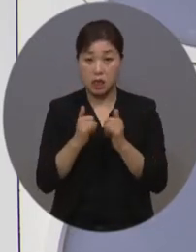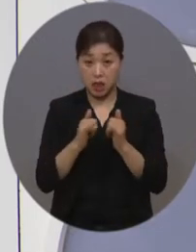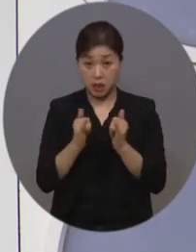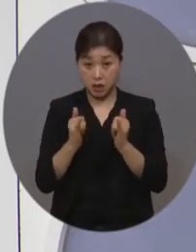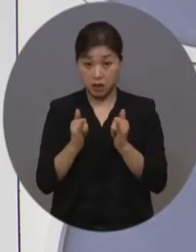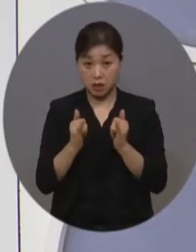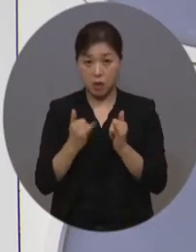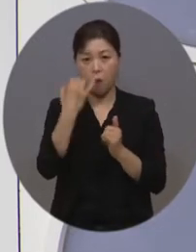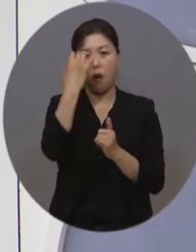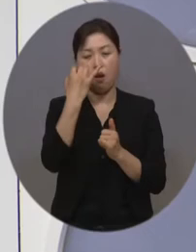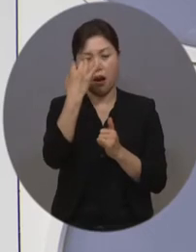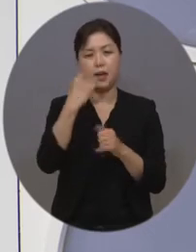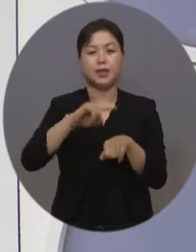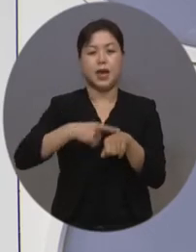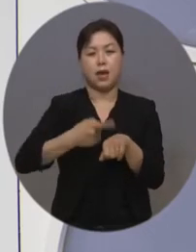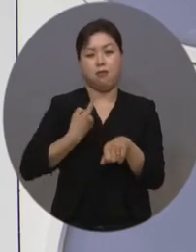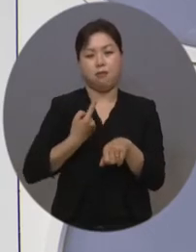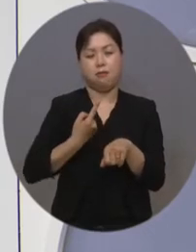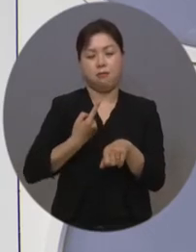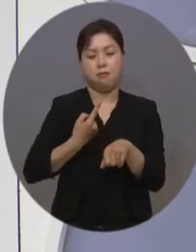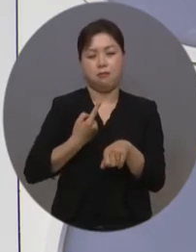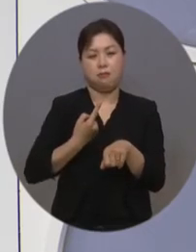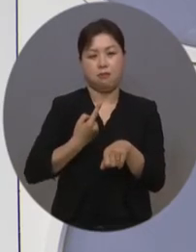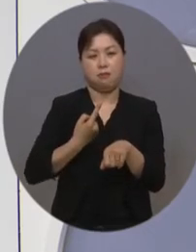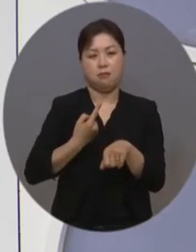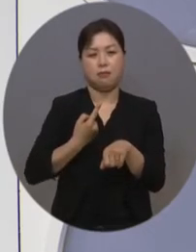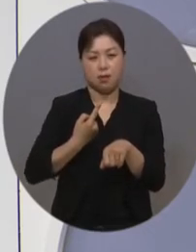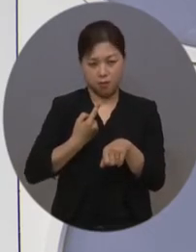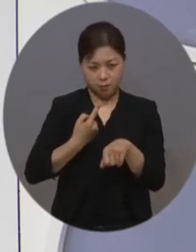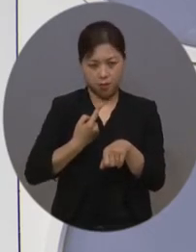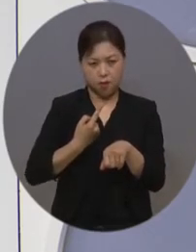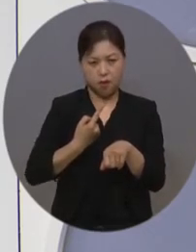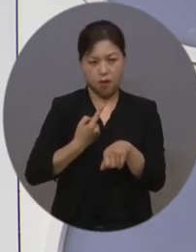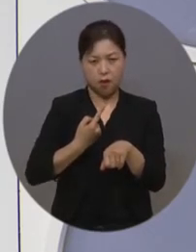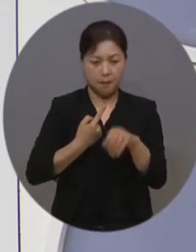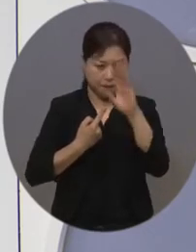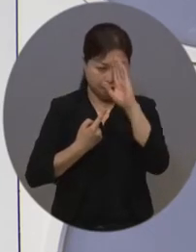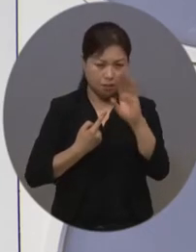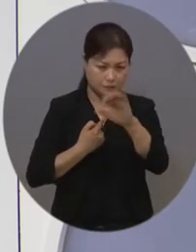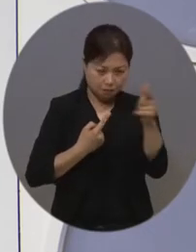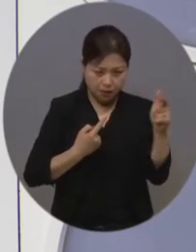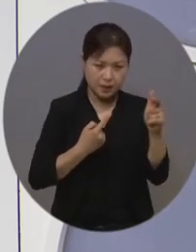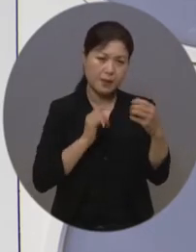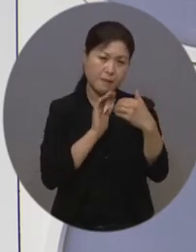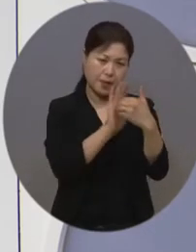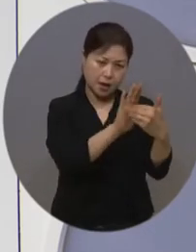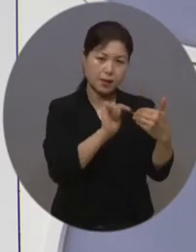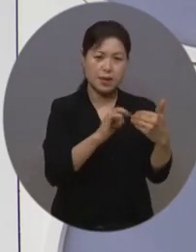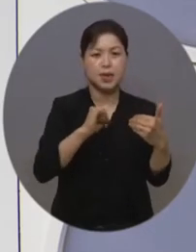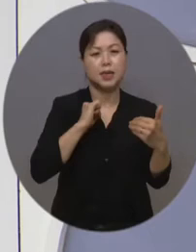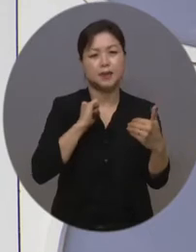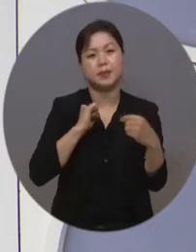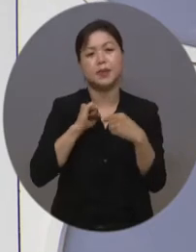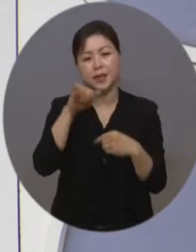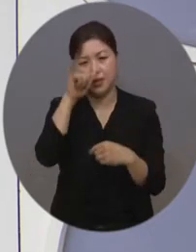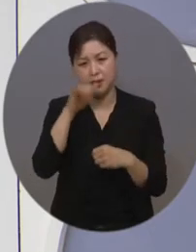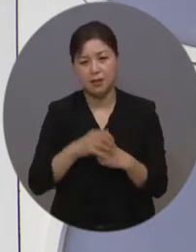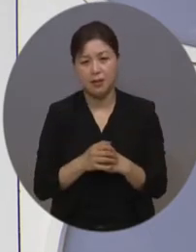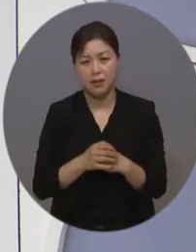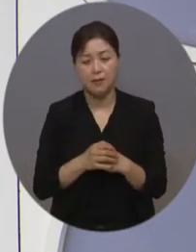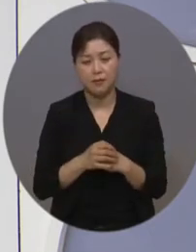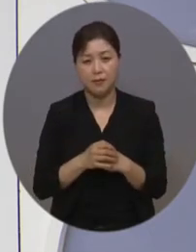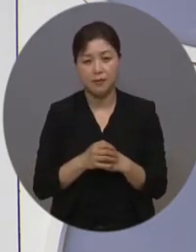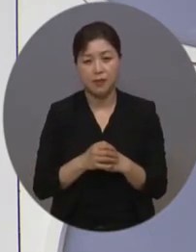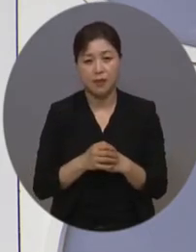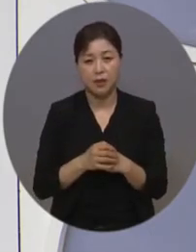방법으로 치료하는 이 자연 치료력이 우리 인간에게는 갖고 있습니다. 네. 모든 것이. 뭐 면역도 그 중에